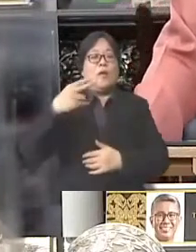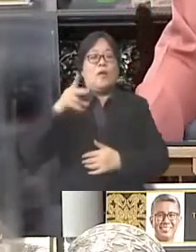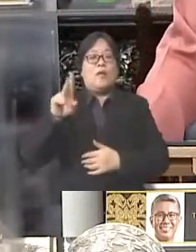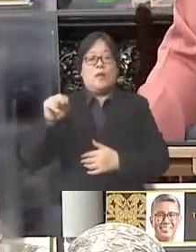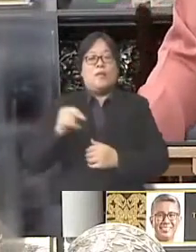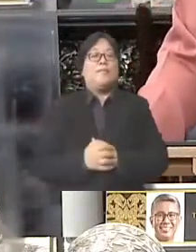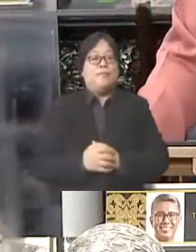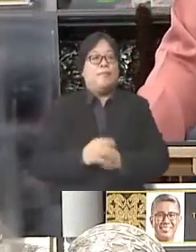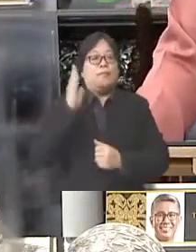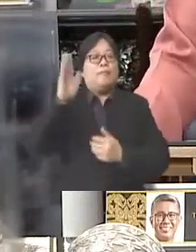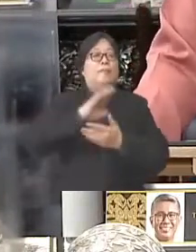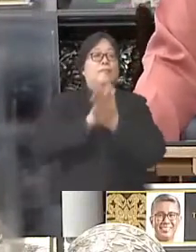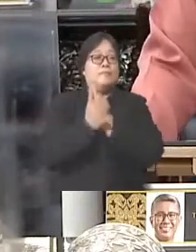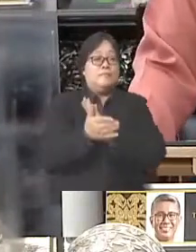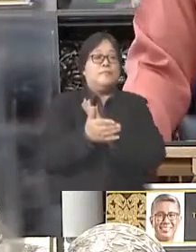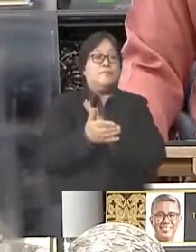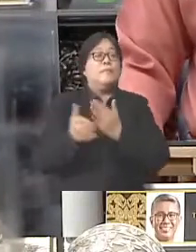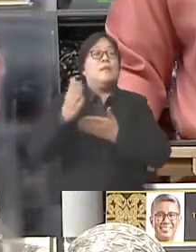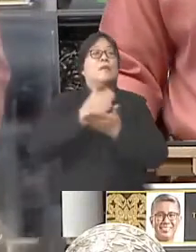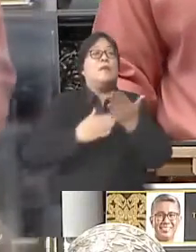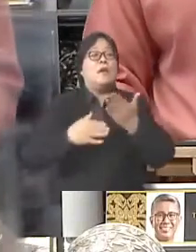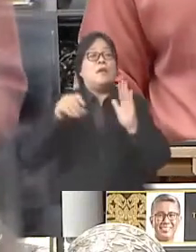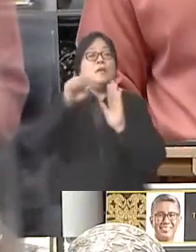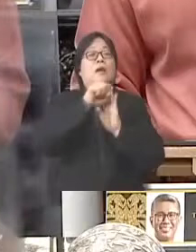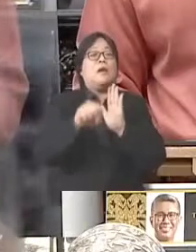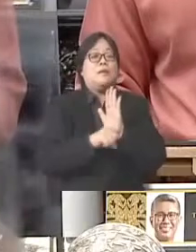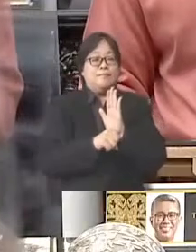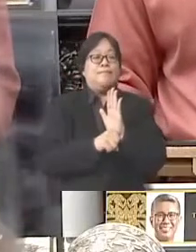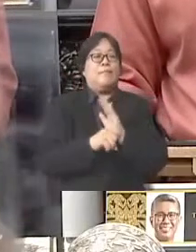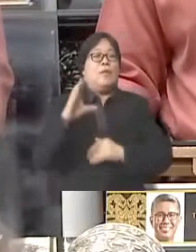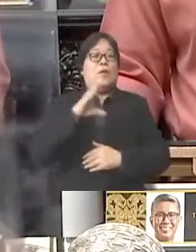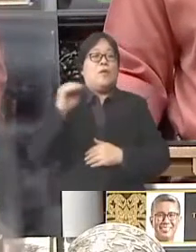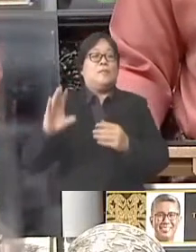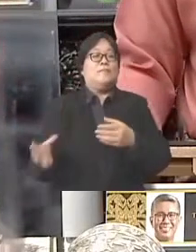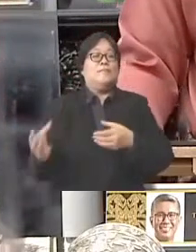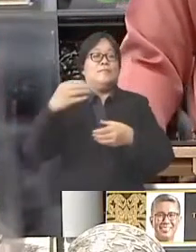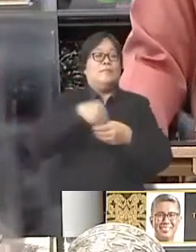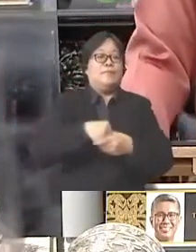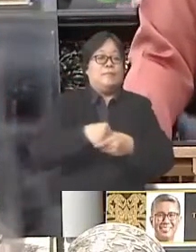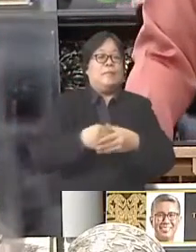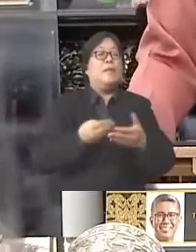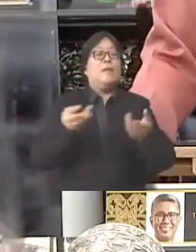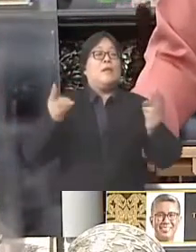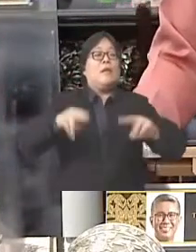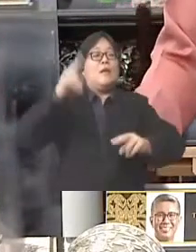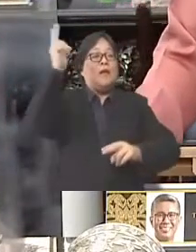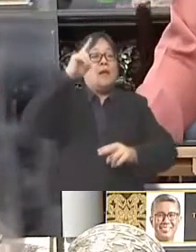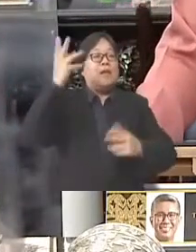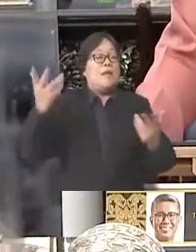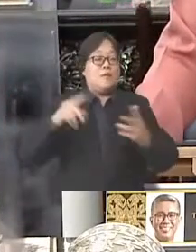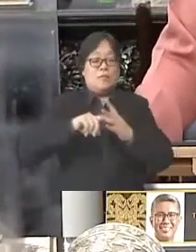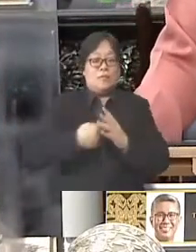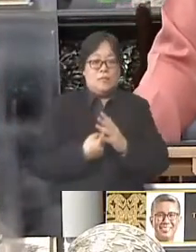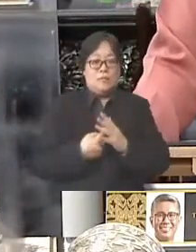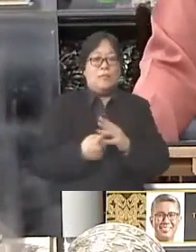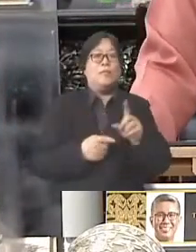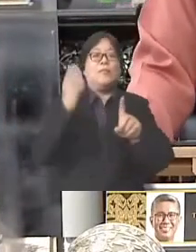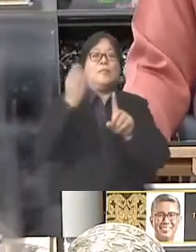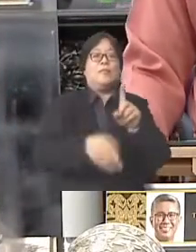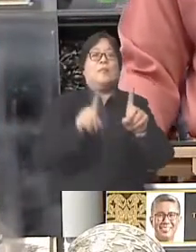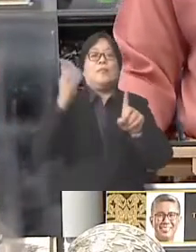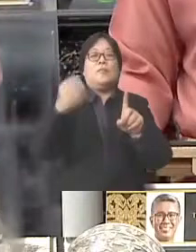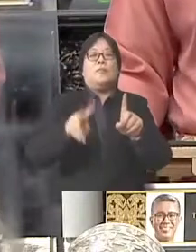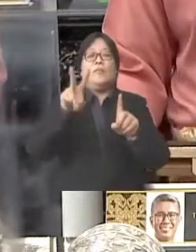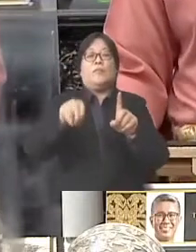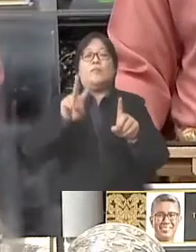hasil dalam negeri Malaysia akan dijadikan sebagai prasyarat untuk carikan menyertai perolehan kerajaan bunuh bermula 1